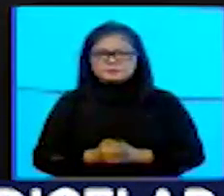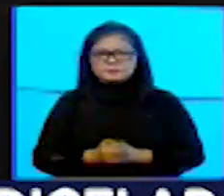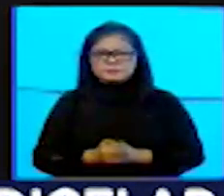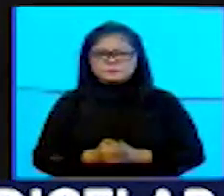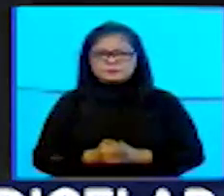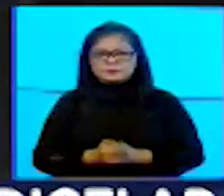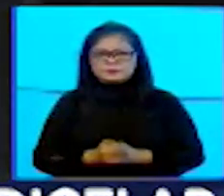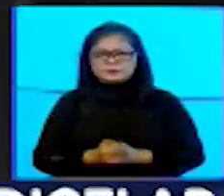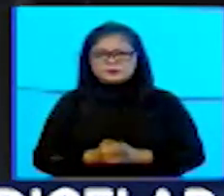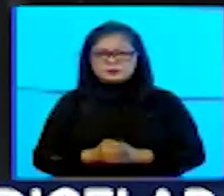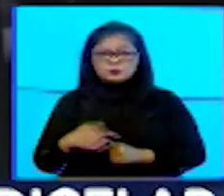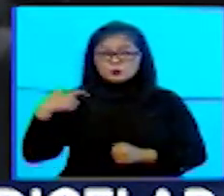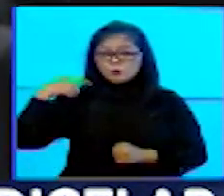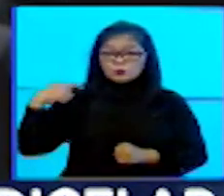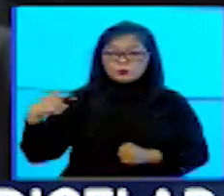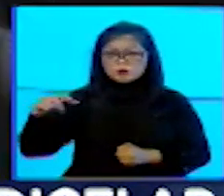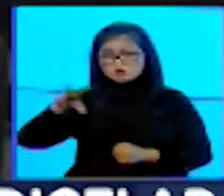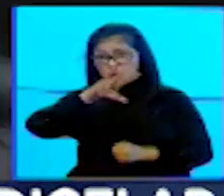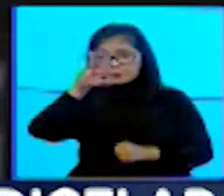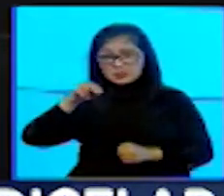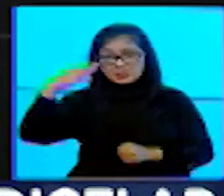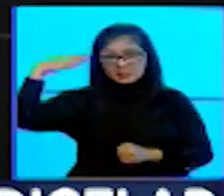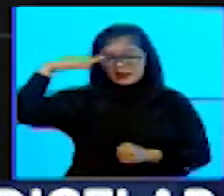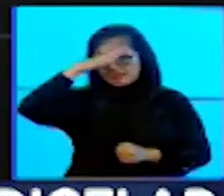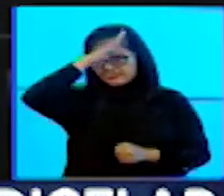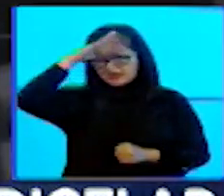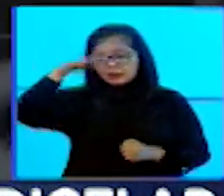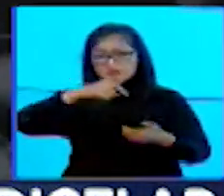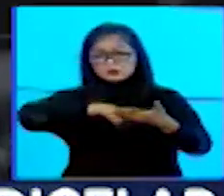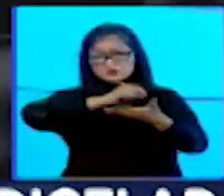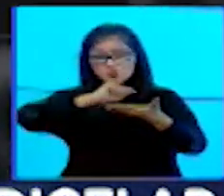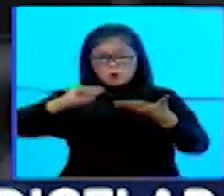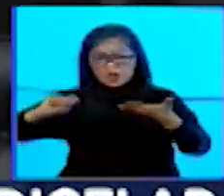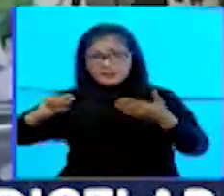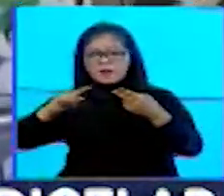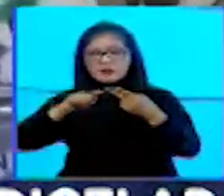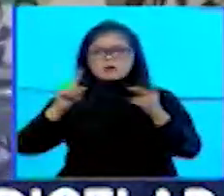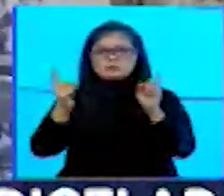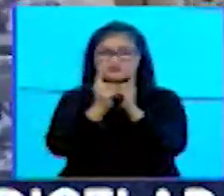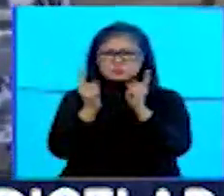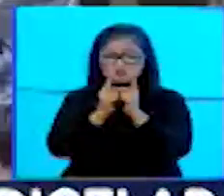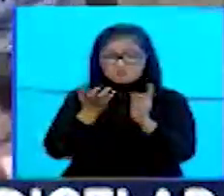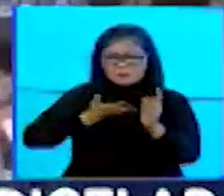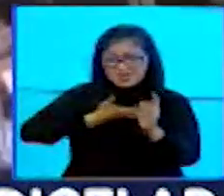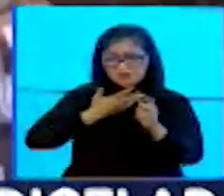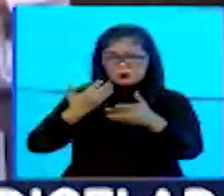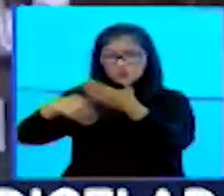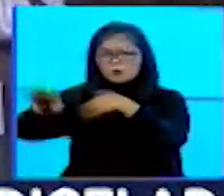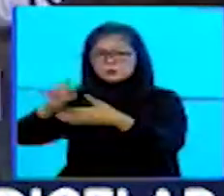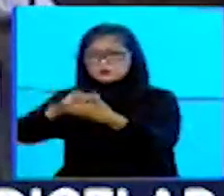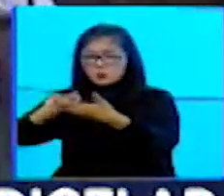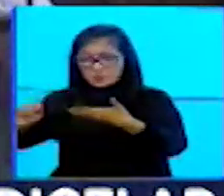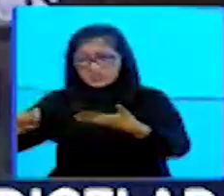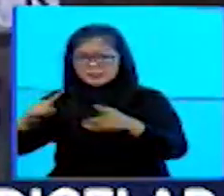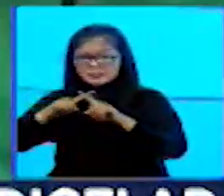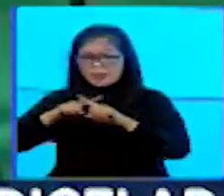Gubernur Jawa Barat Ridwan Kamil meminta agar sekolah tatap muka bisa segera dilakukan di Jawa Barat. Namun pembukaan sekolah harus tetap